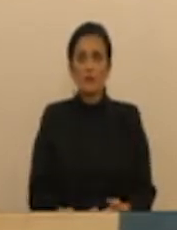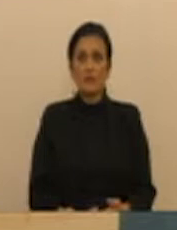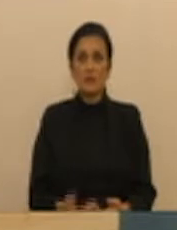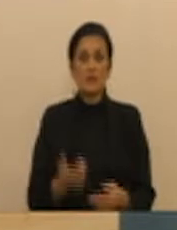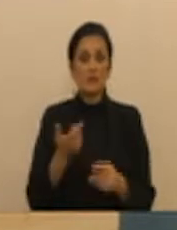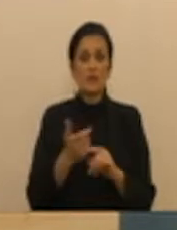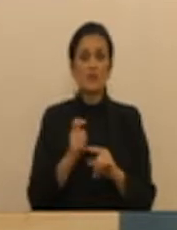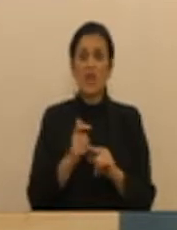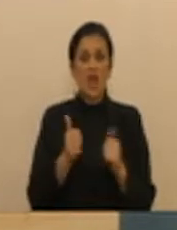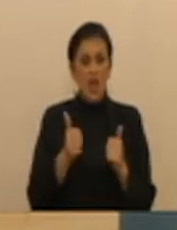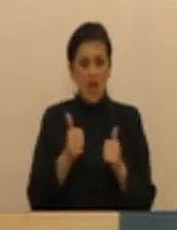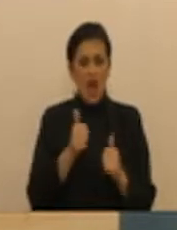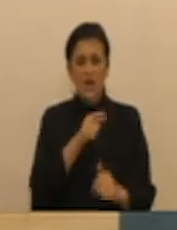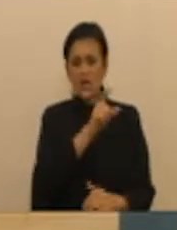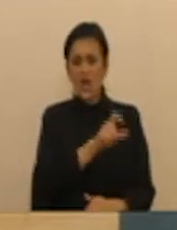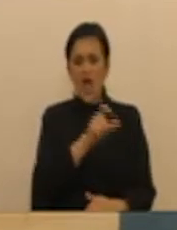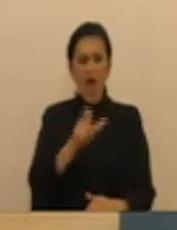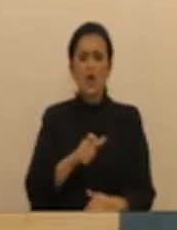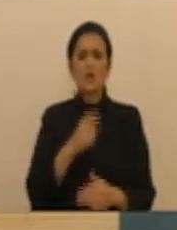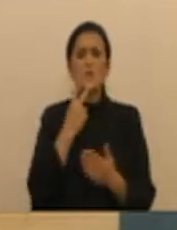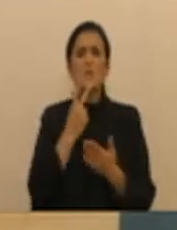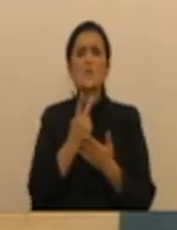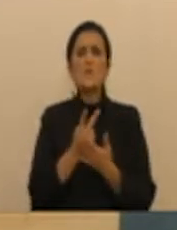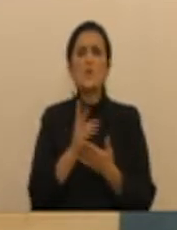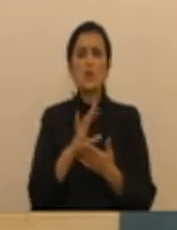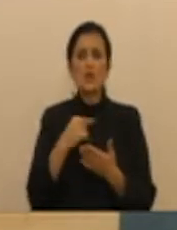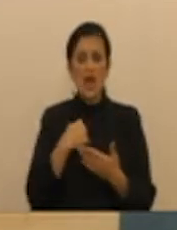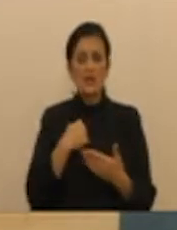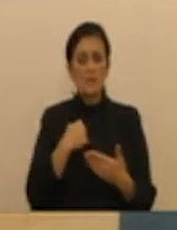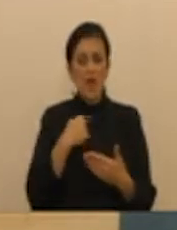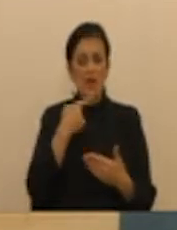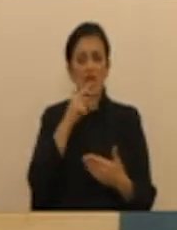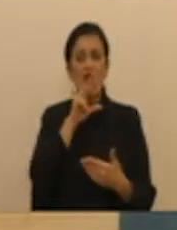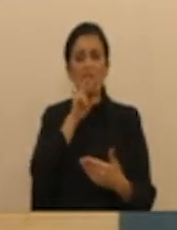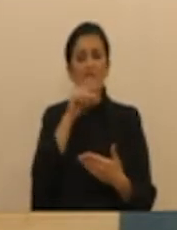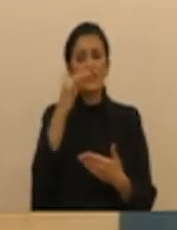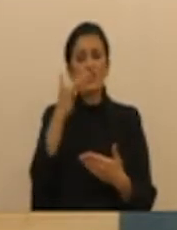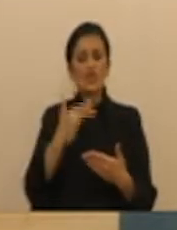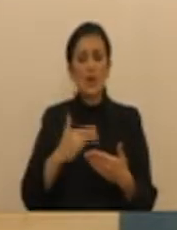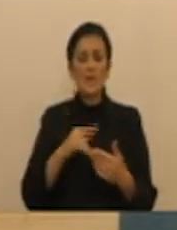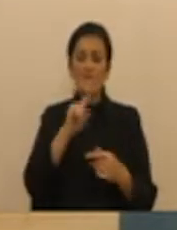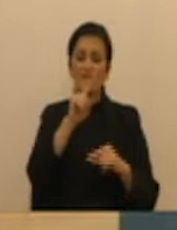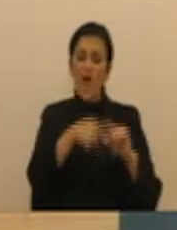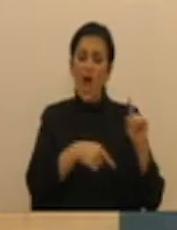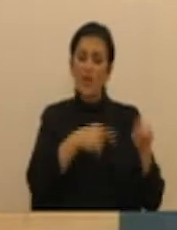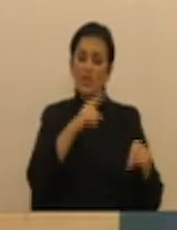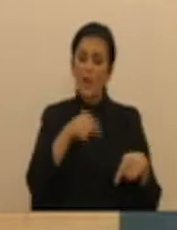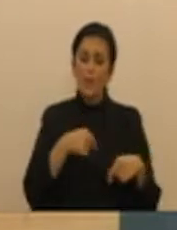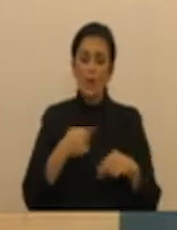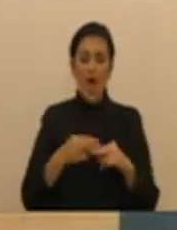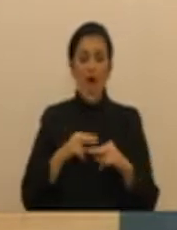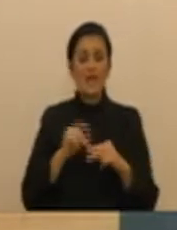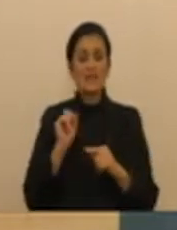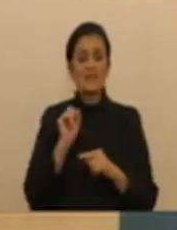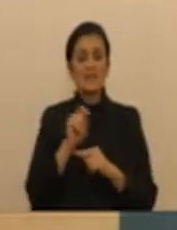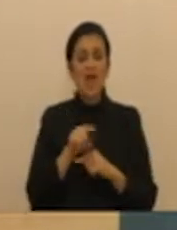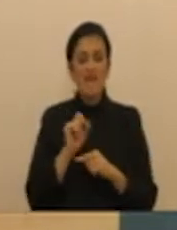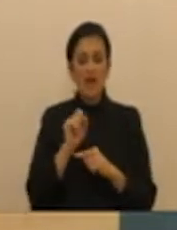არიან. მიუხედავად ამისა, რაც მე ჩამოვთვალე. ეს ვალდებულებები, ეს